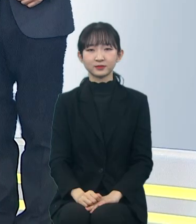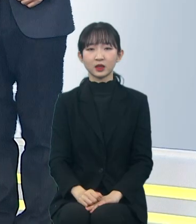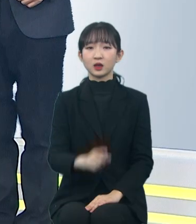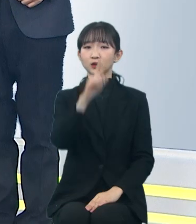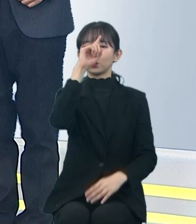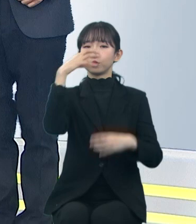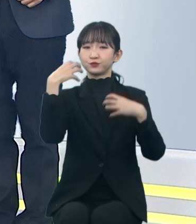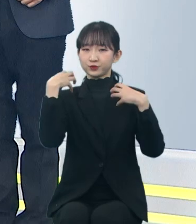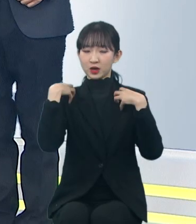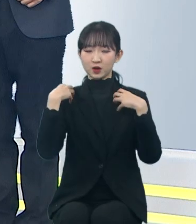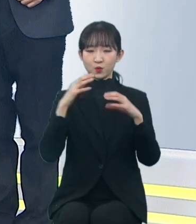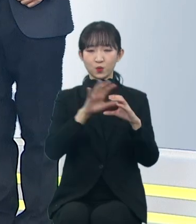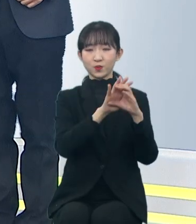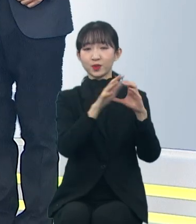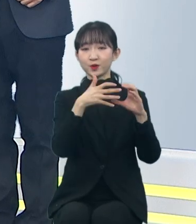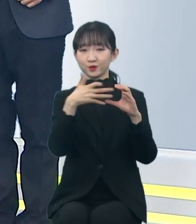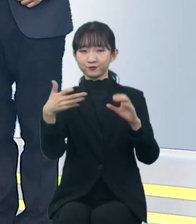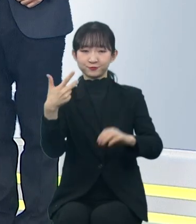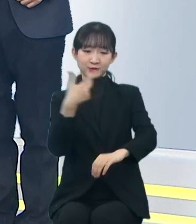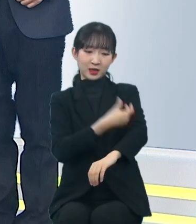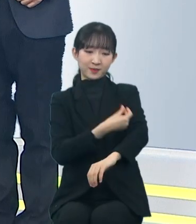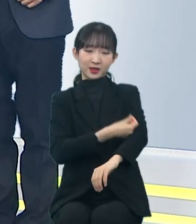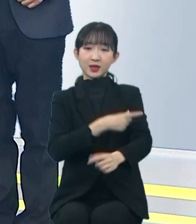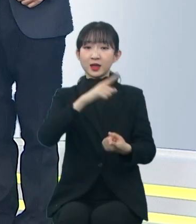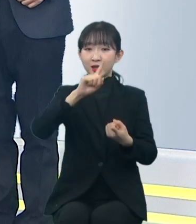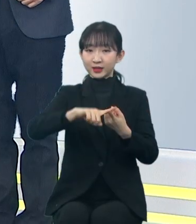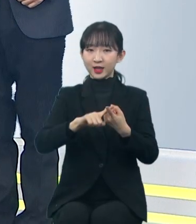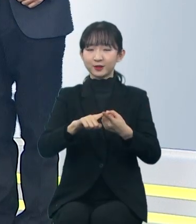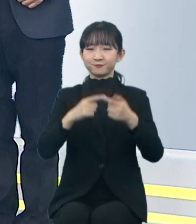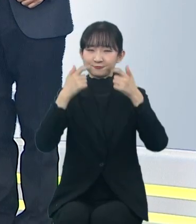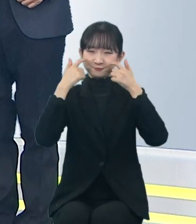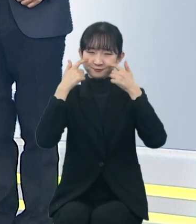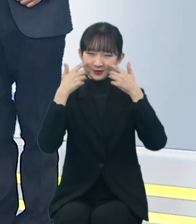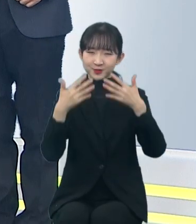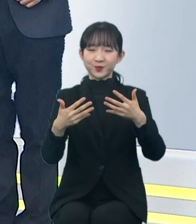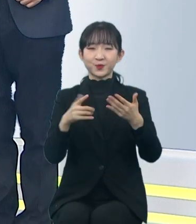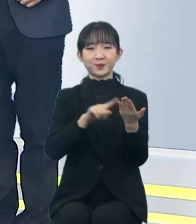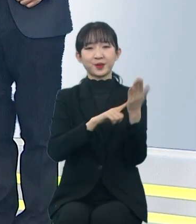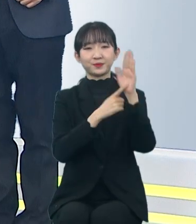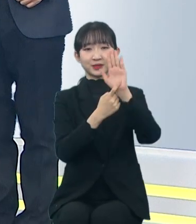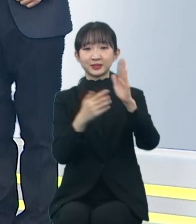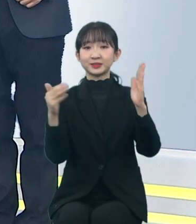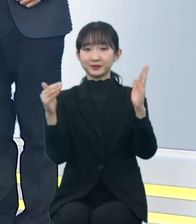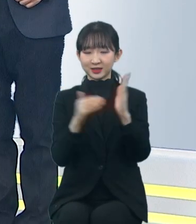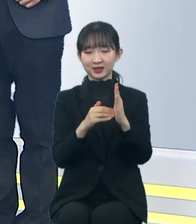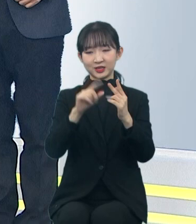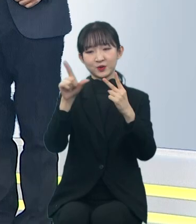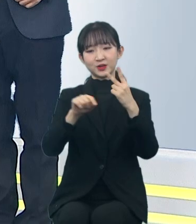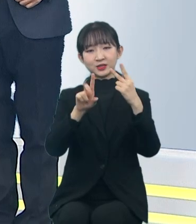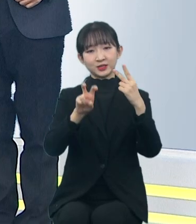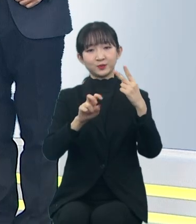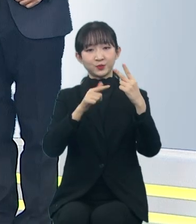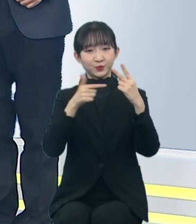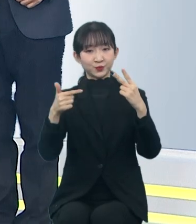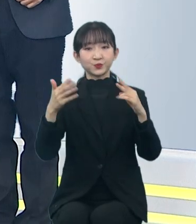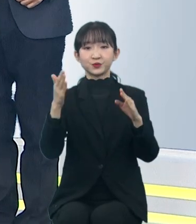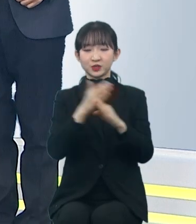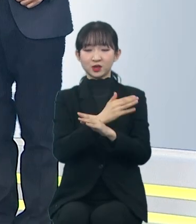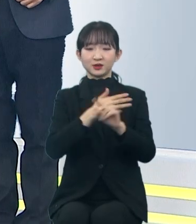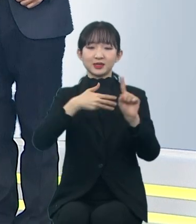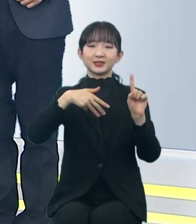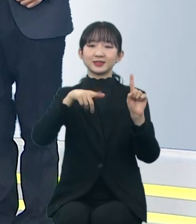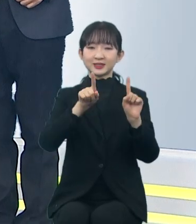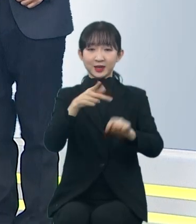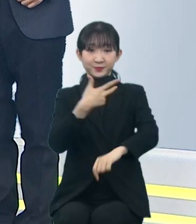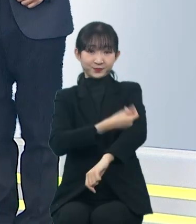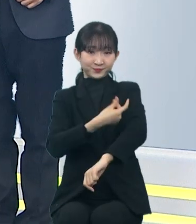정부가 코로나19 백신 예방접종에 대한 구체적인 일정을 발표했습니다. 오는 26일부터 아스트라제네카 1차